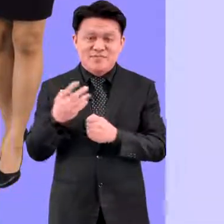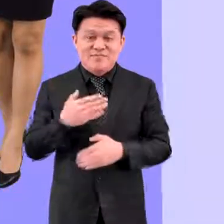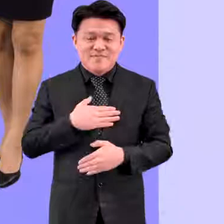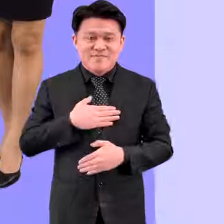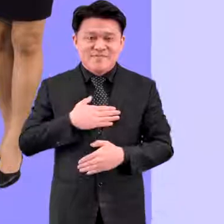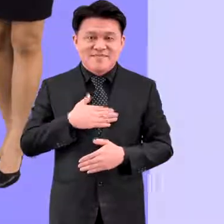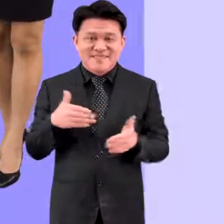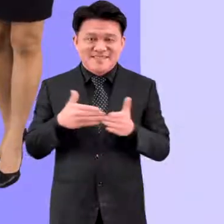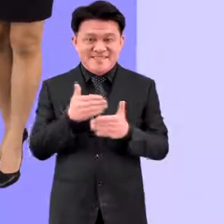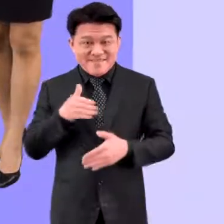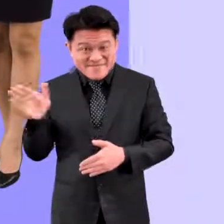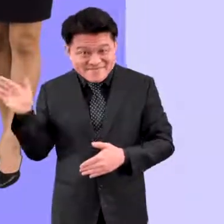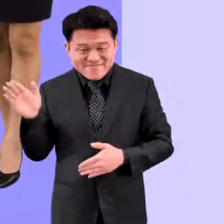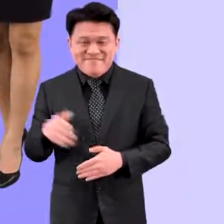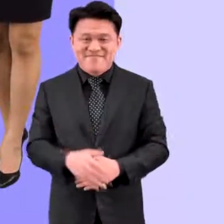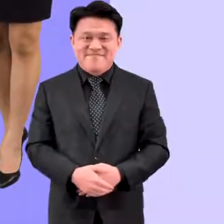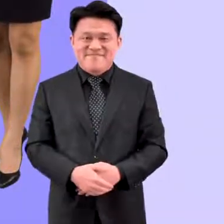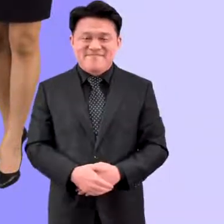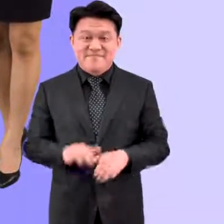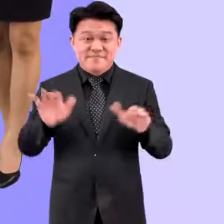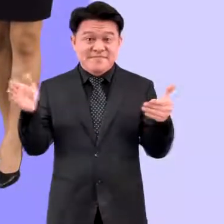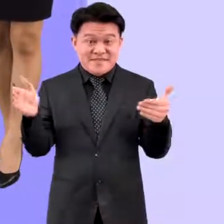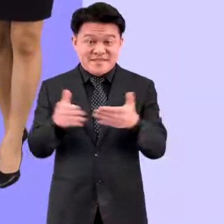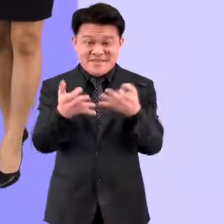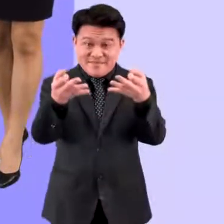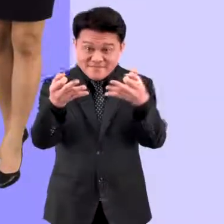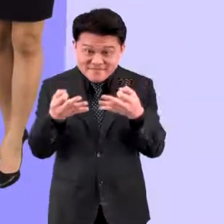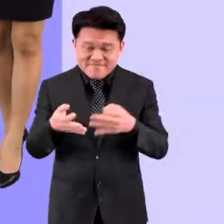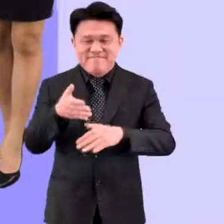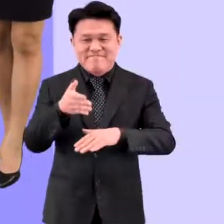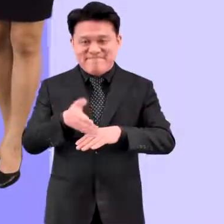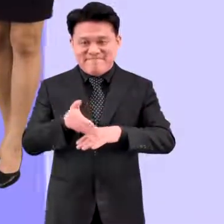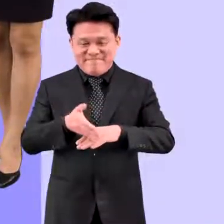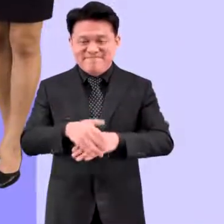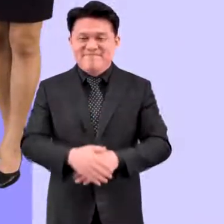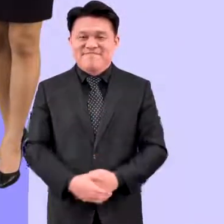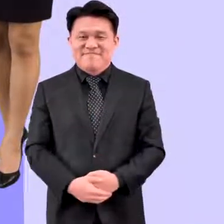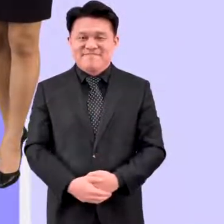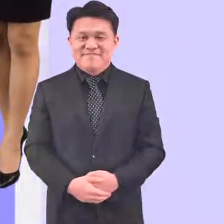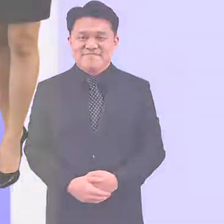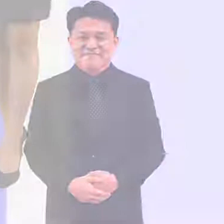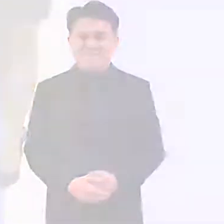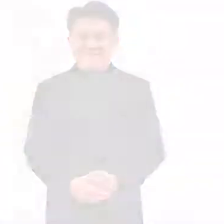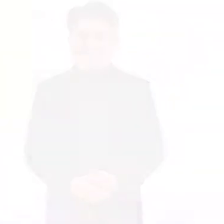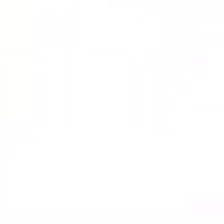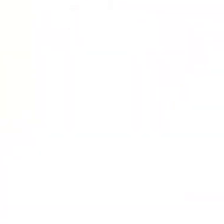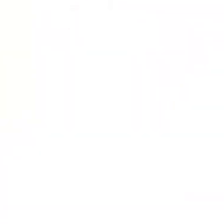유의하시고요. 저는 이만 인사드려야 할 것 같네요. 지금까지 시청해주셔서 감사합니다.